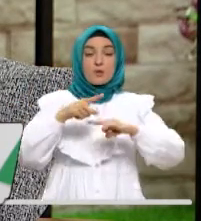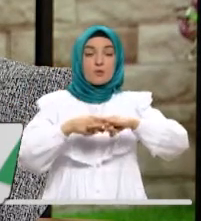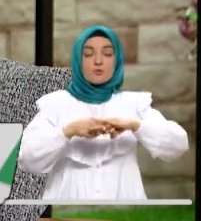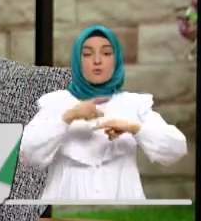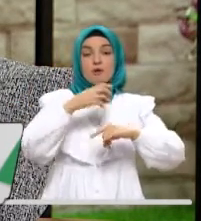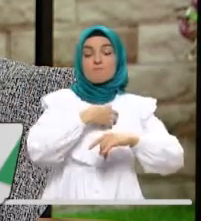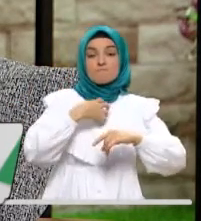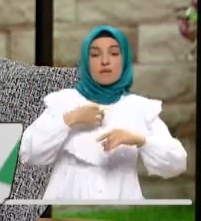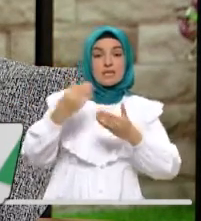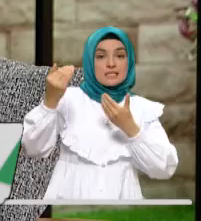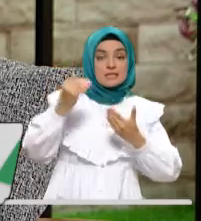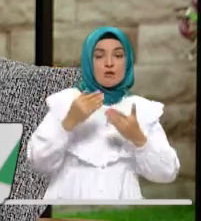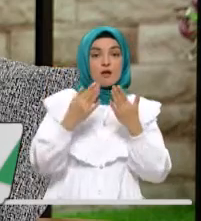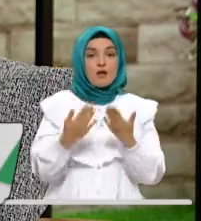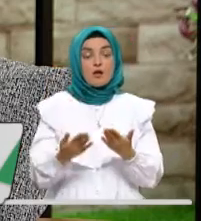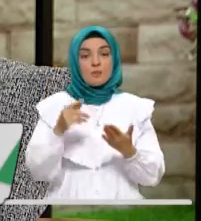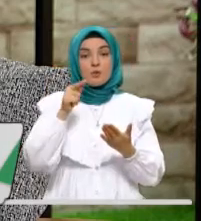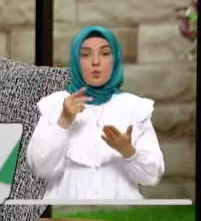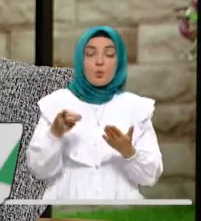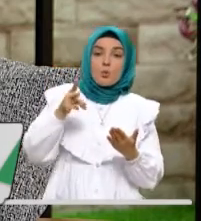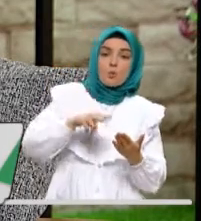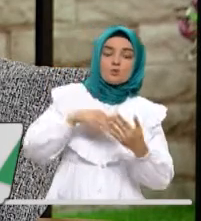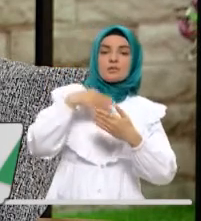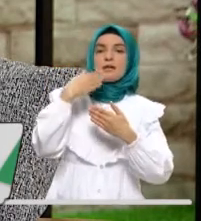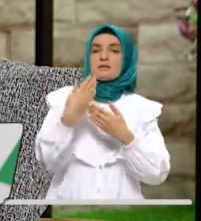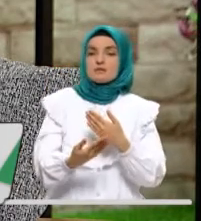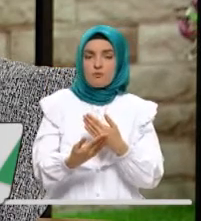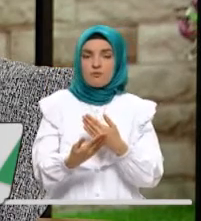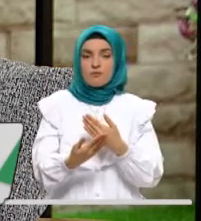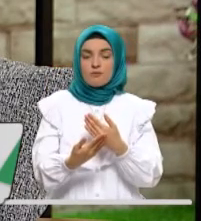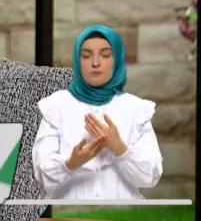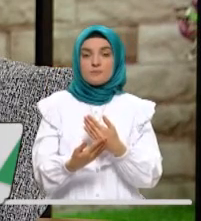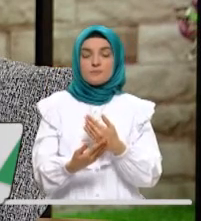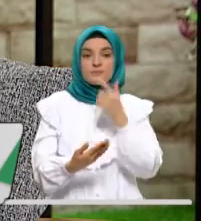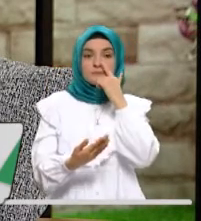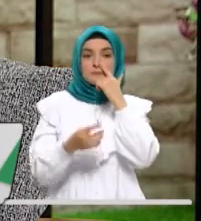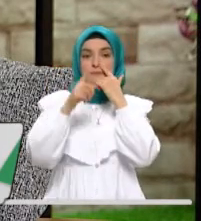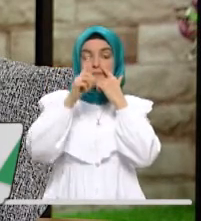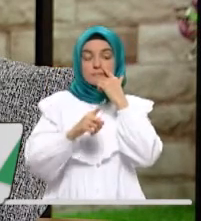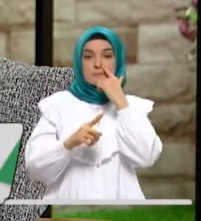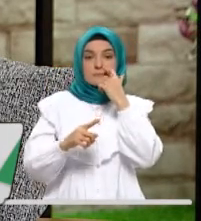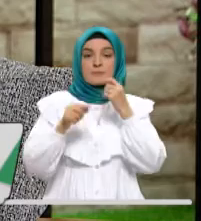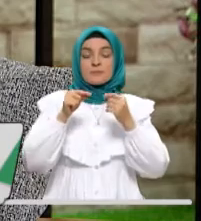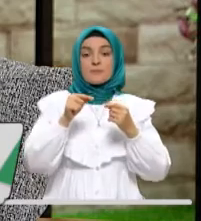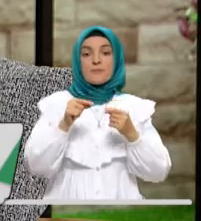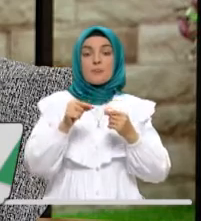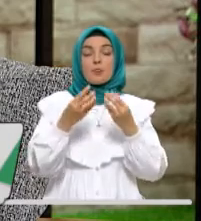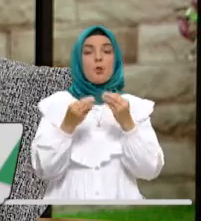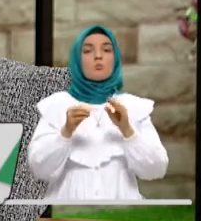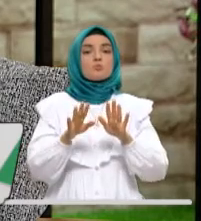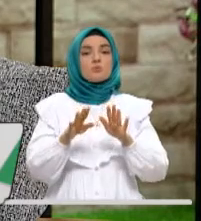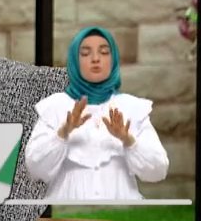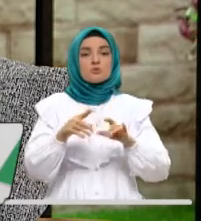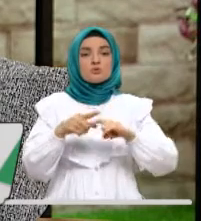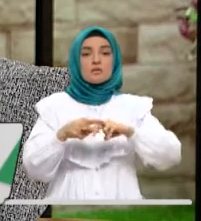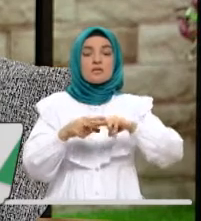geliyor ama Hafsa Sultan vefat etti. Dikten sonra ilk yani o arada bir valide sultanlık müessesesi olmuyor. Çünkü